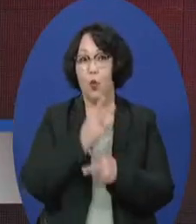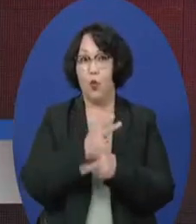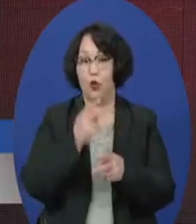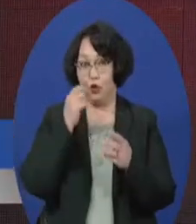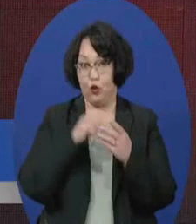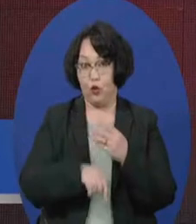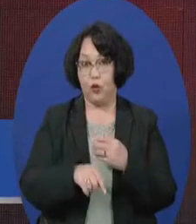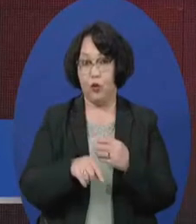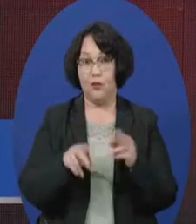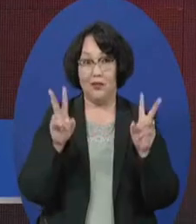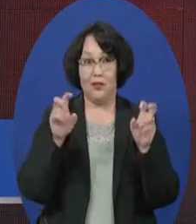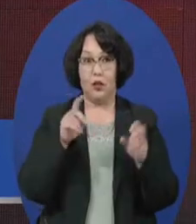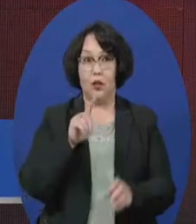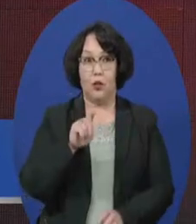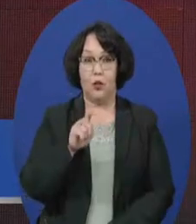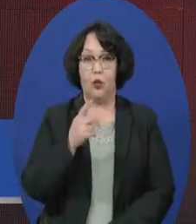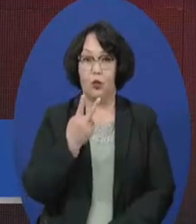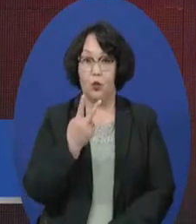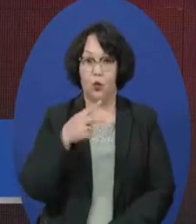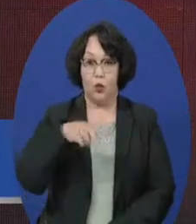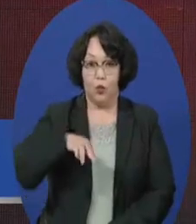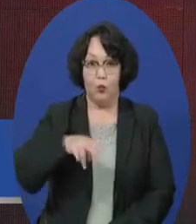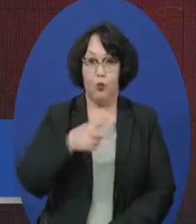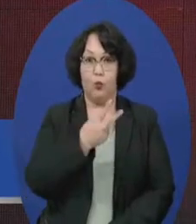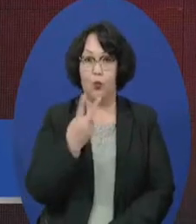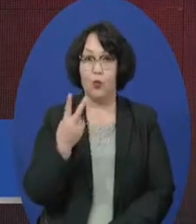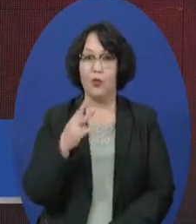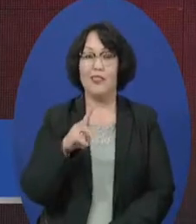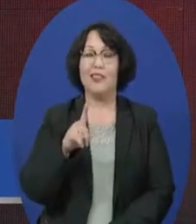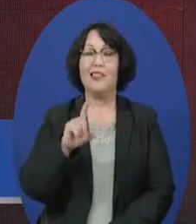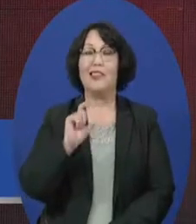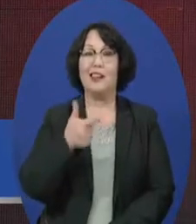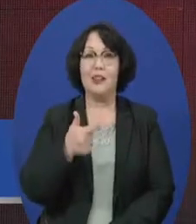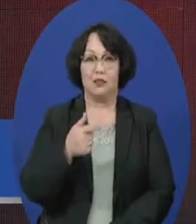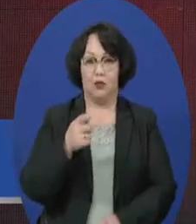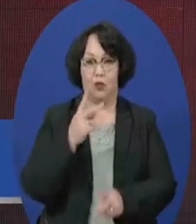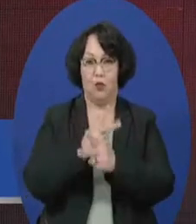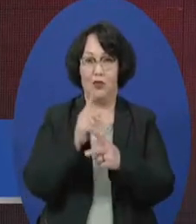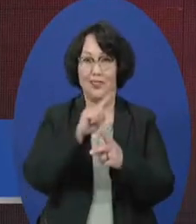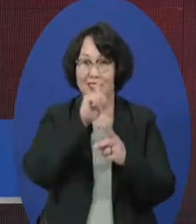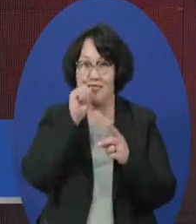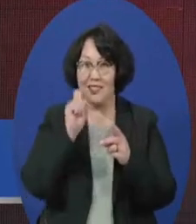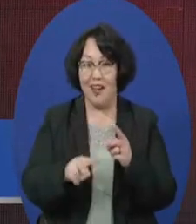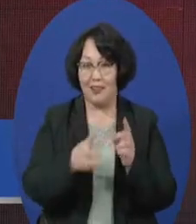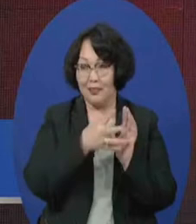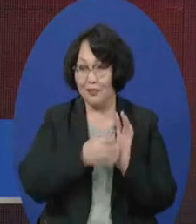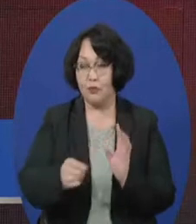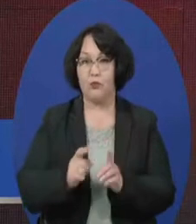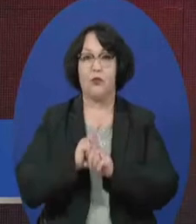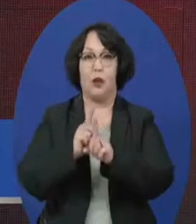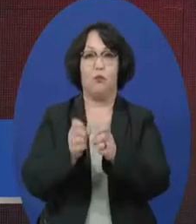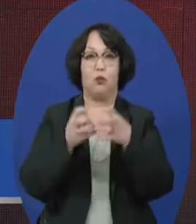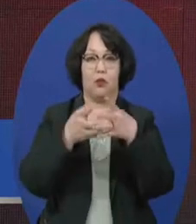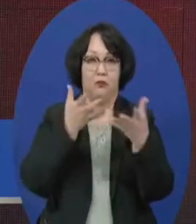боловч хүмүүнлэг гэдэг энгийн маань ийм том болсон байдаг шүү. Сайн уу энгийн?